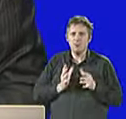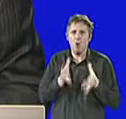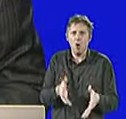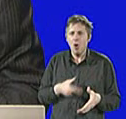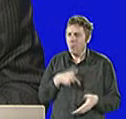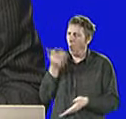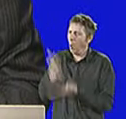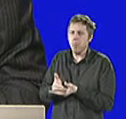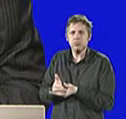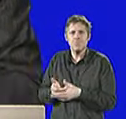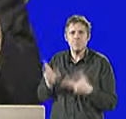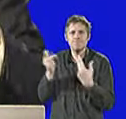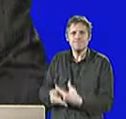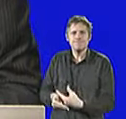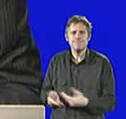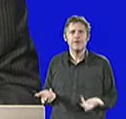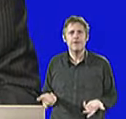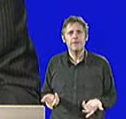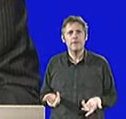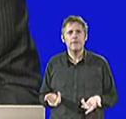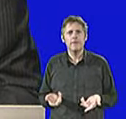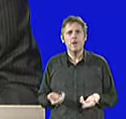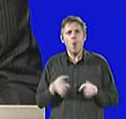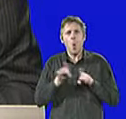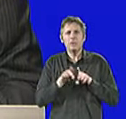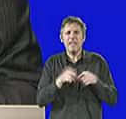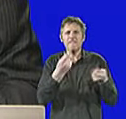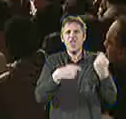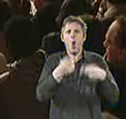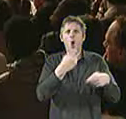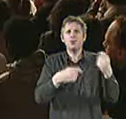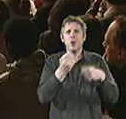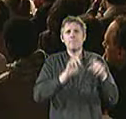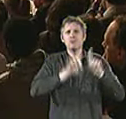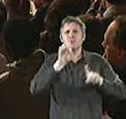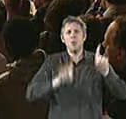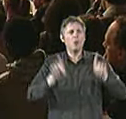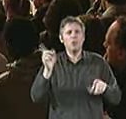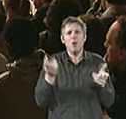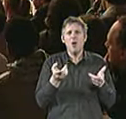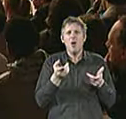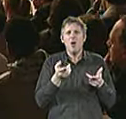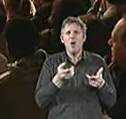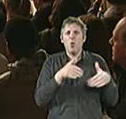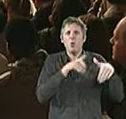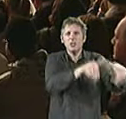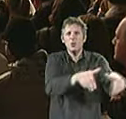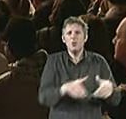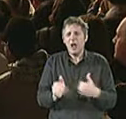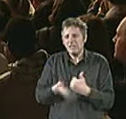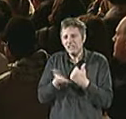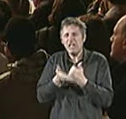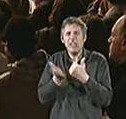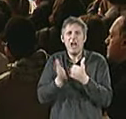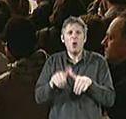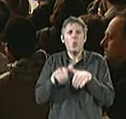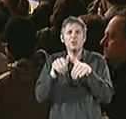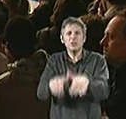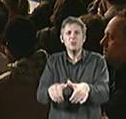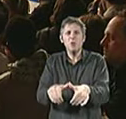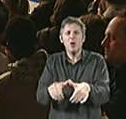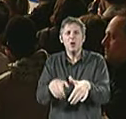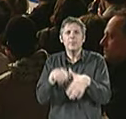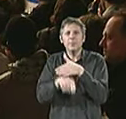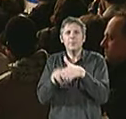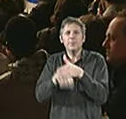arrêter cela. Quand je vois les excès de la finance qui demeurent et les abus de l'assistanat qui persistent, je mesure ce qu'il reste à